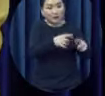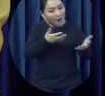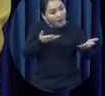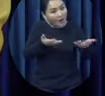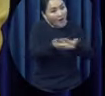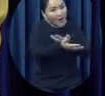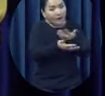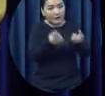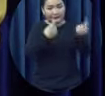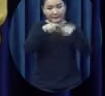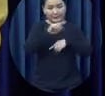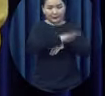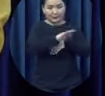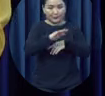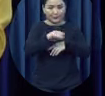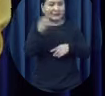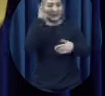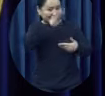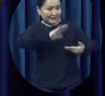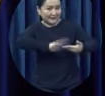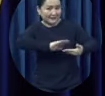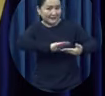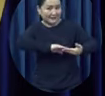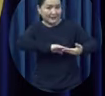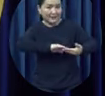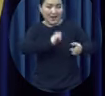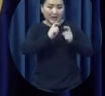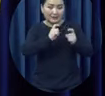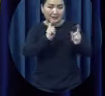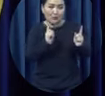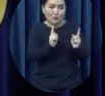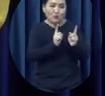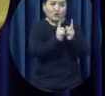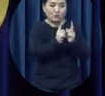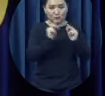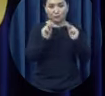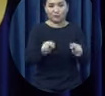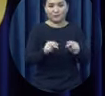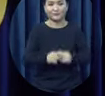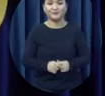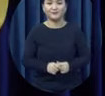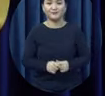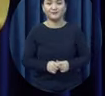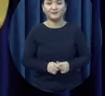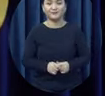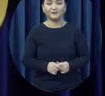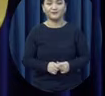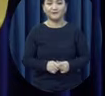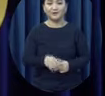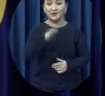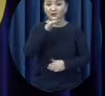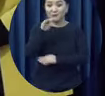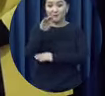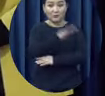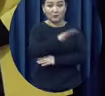хүлээн зөвшөөрөх боломж болцоог олгодог. Илүүд харилцааг дотн олгох болгож өгөх боломжтой болдог. За өсвөр насны хүүхэд